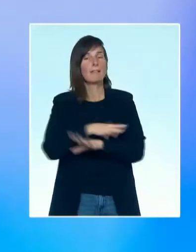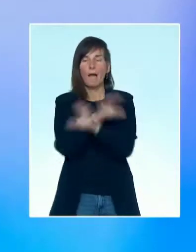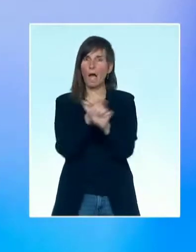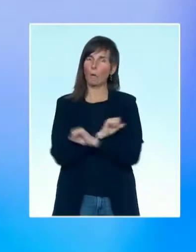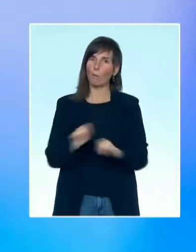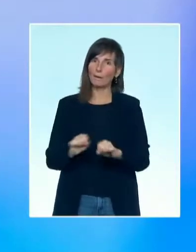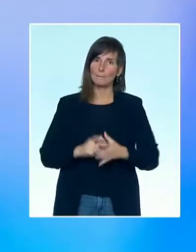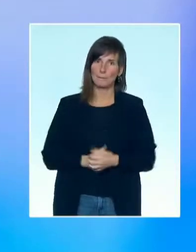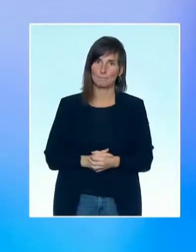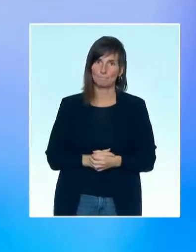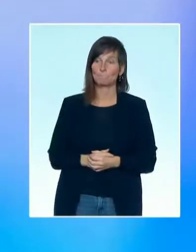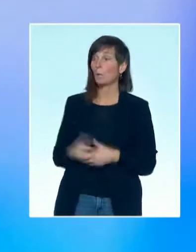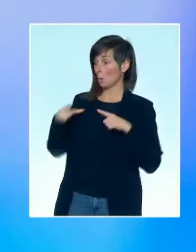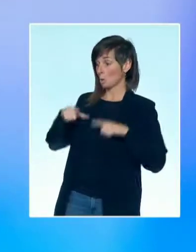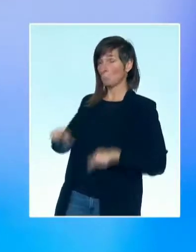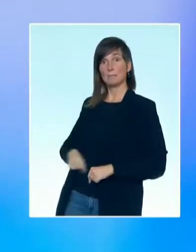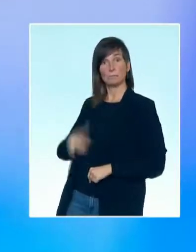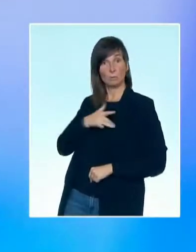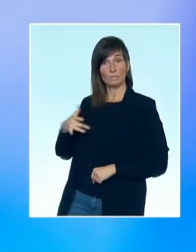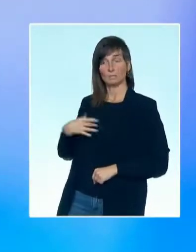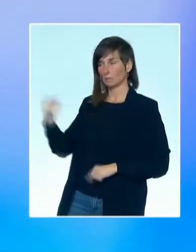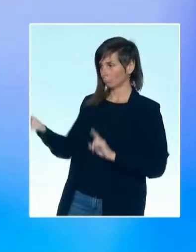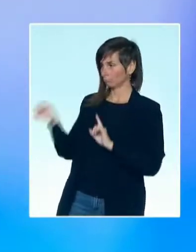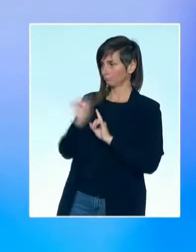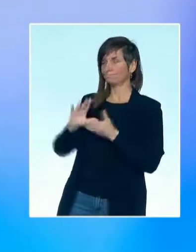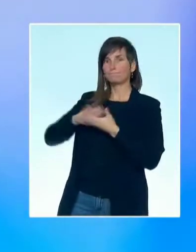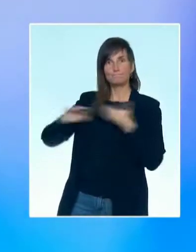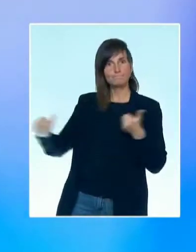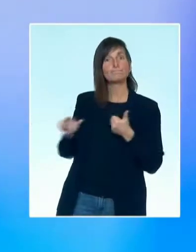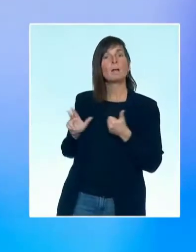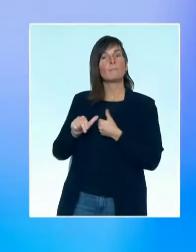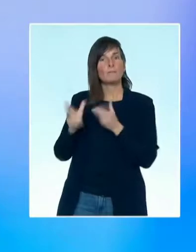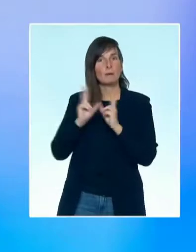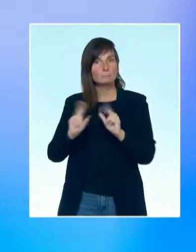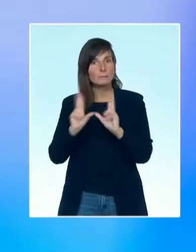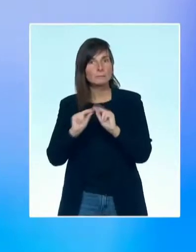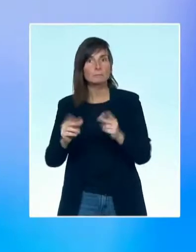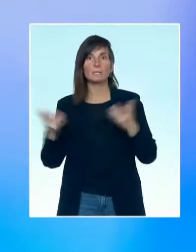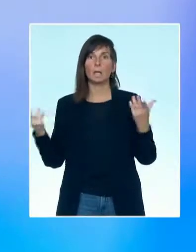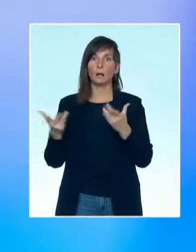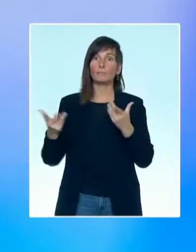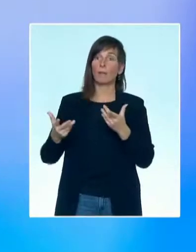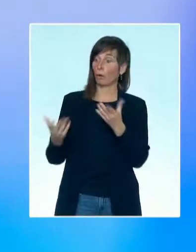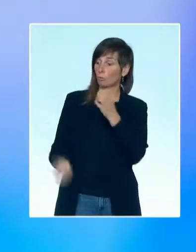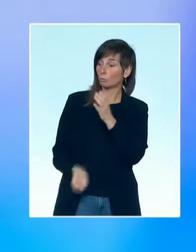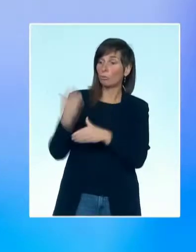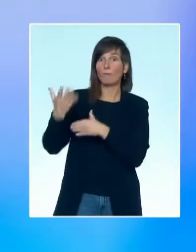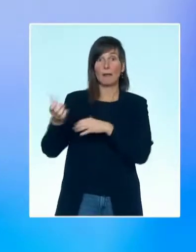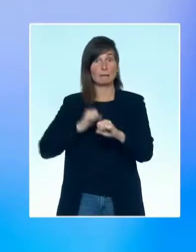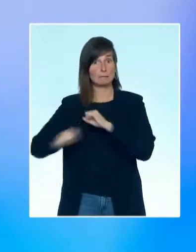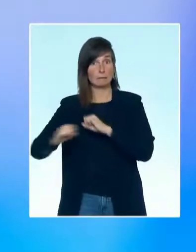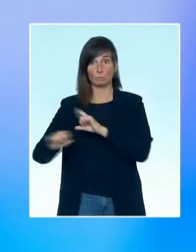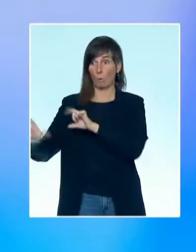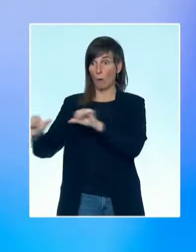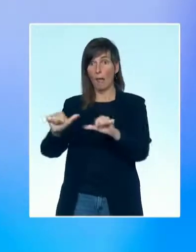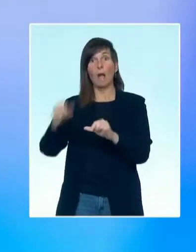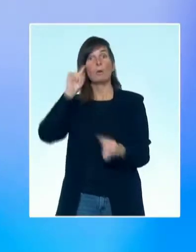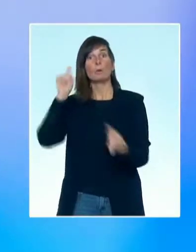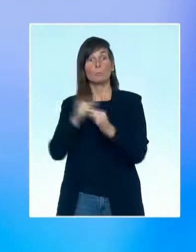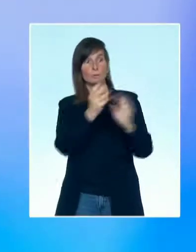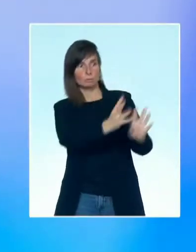considérable. Olivier Véran vous fera un point sur les initiatives prises pour augmenter encore le